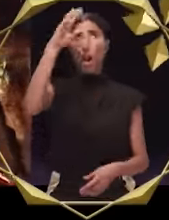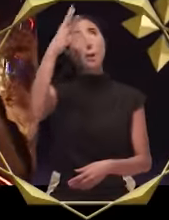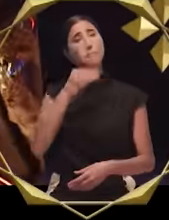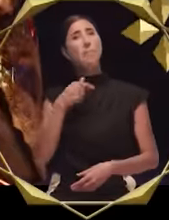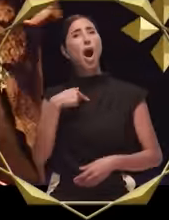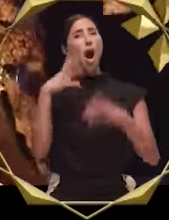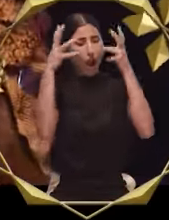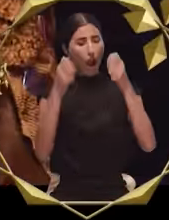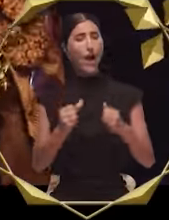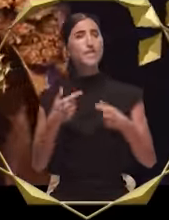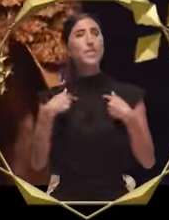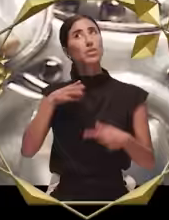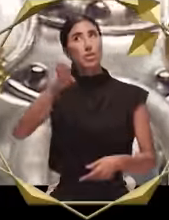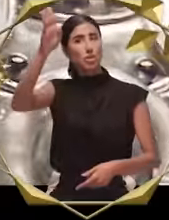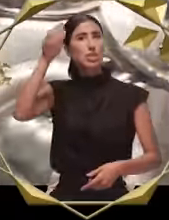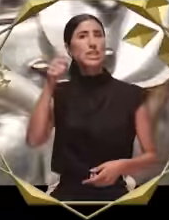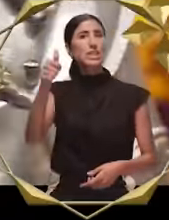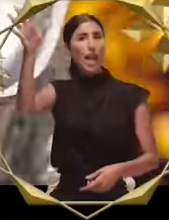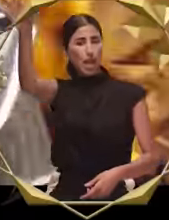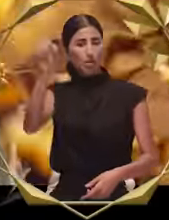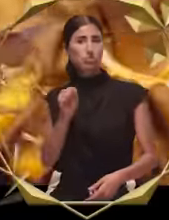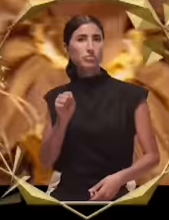عين لله لا